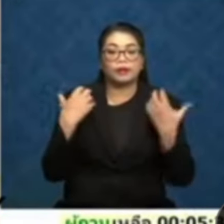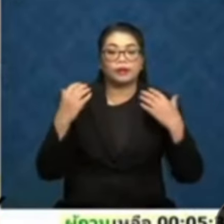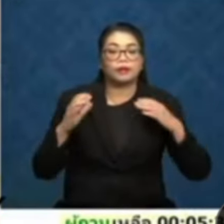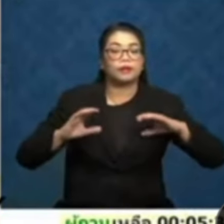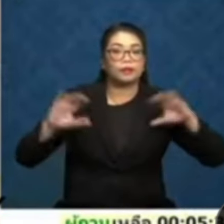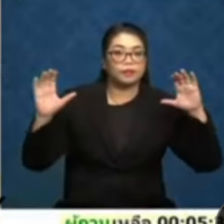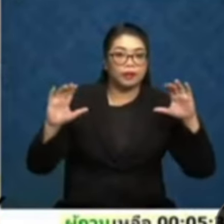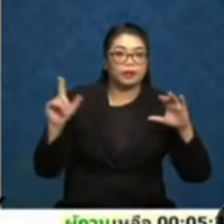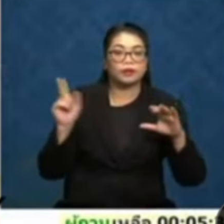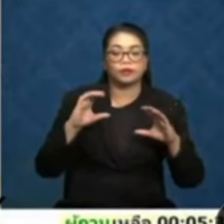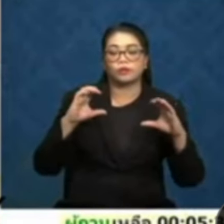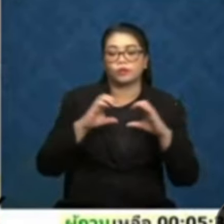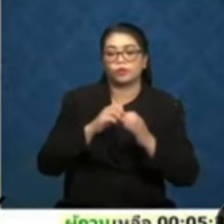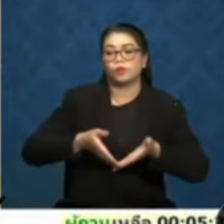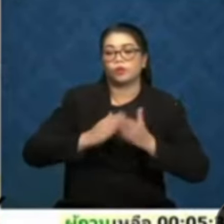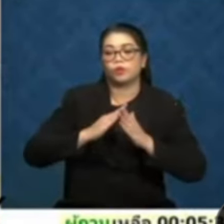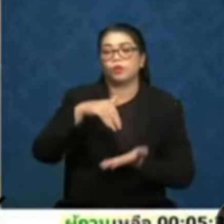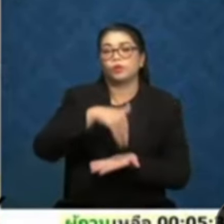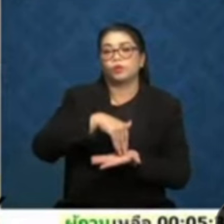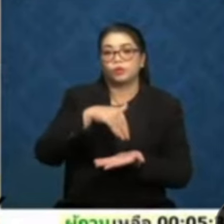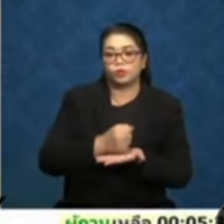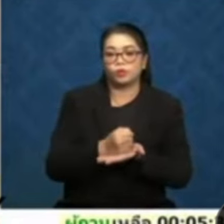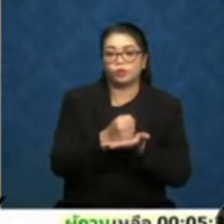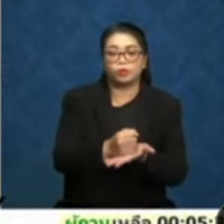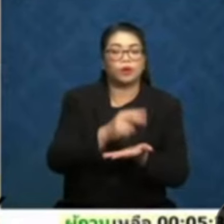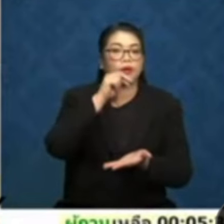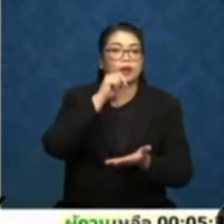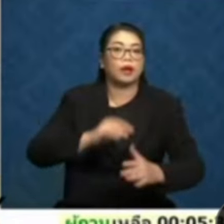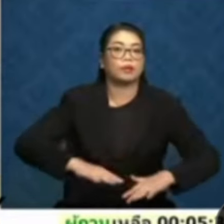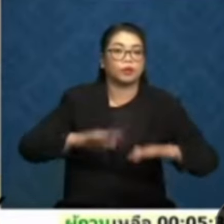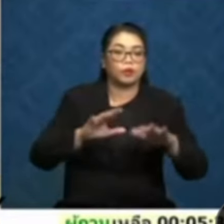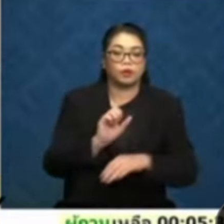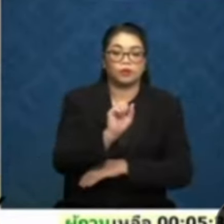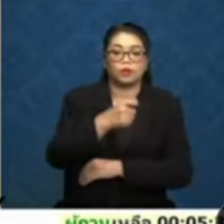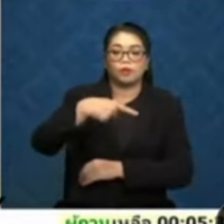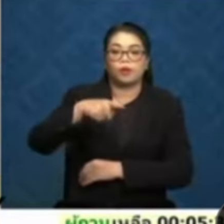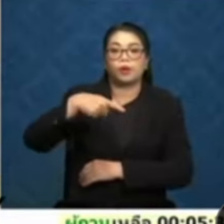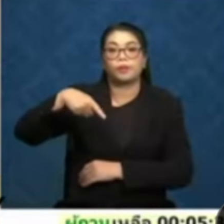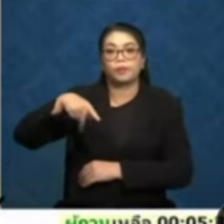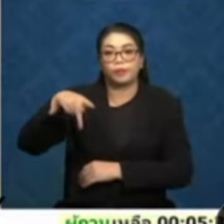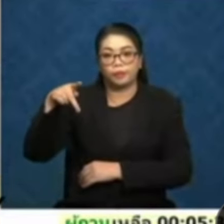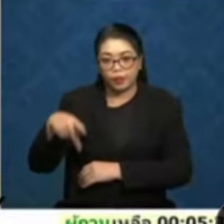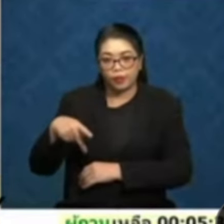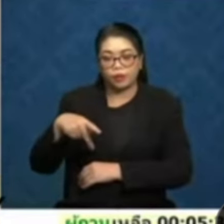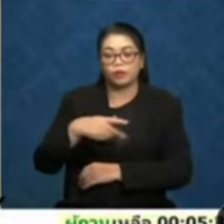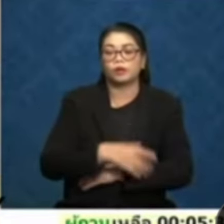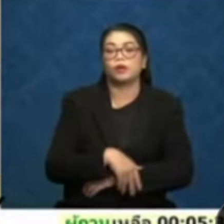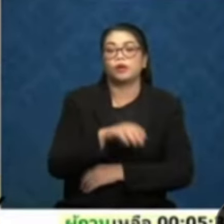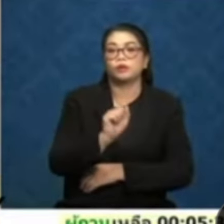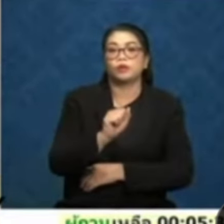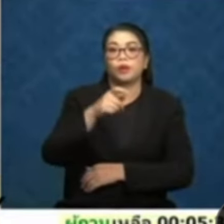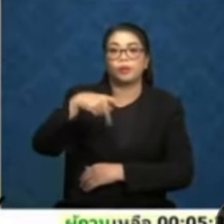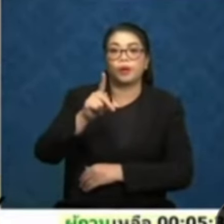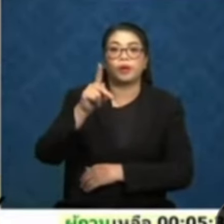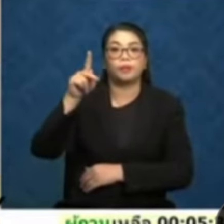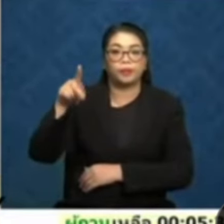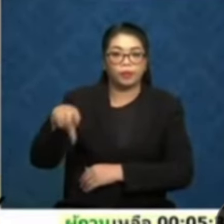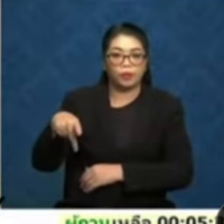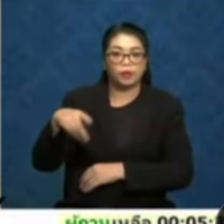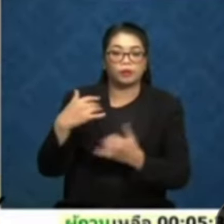ได้มีการตั้งศูนย์ปฏิบัติการช่วยอุทกภัยนะคะสปภพร้อมทั้งมีการตั้งคณะกรรมการบริหารสถานการณ์